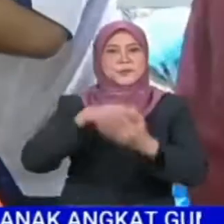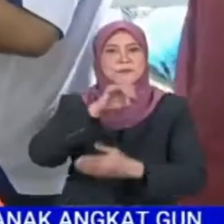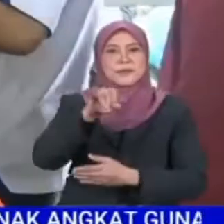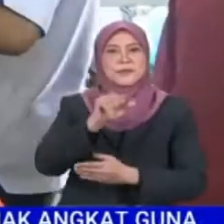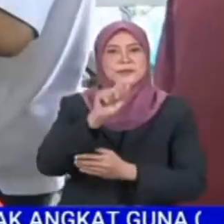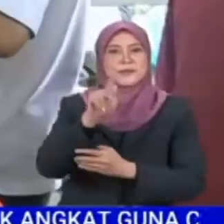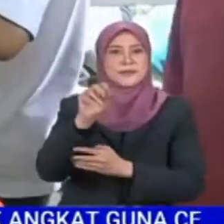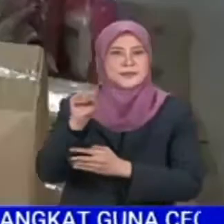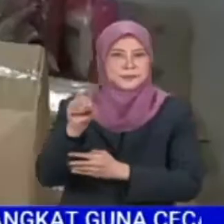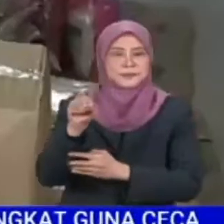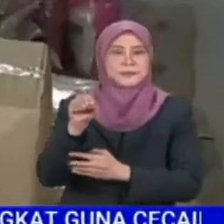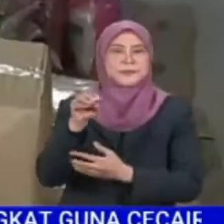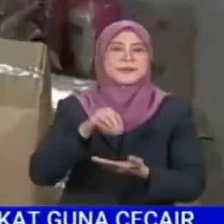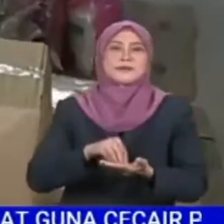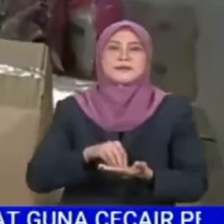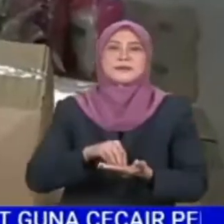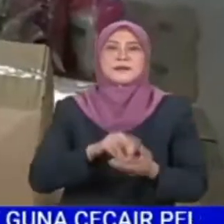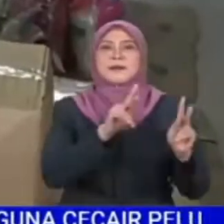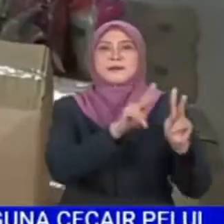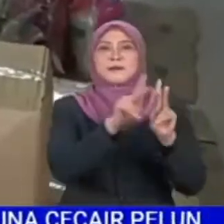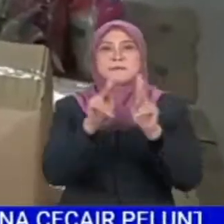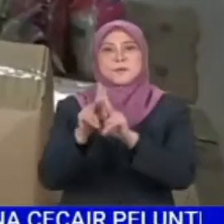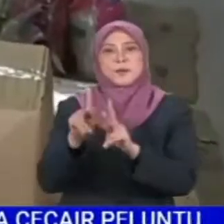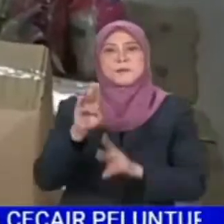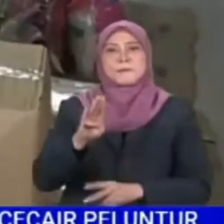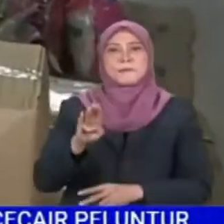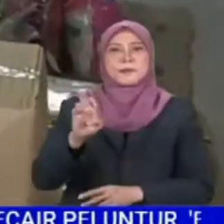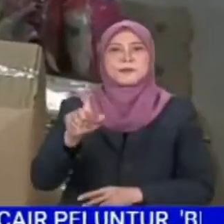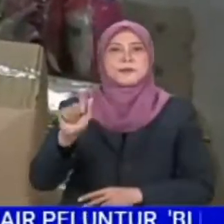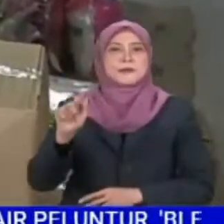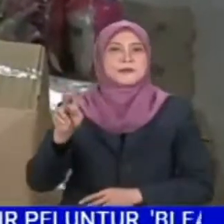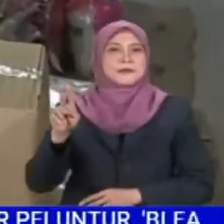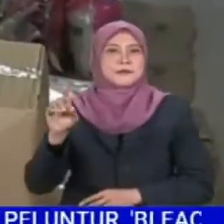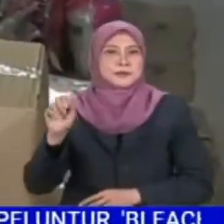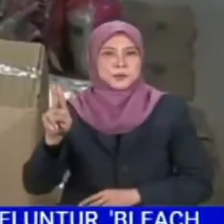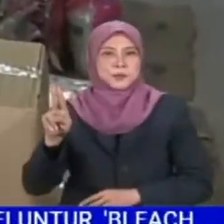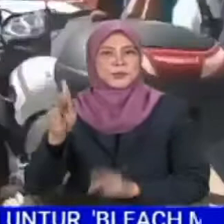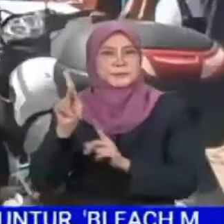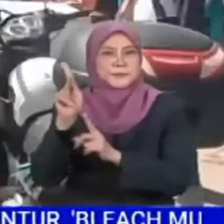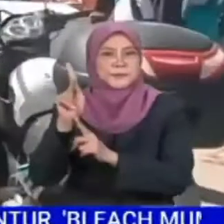di IKI Mart di Kampung Beladau Kepong.